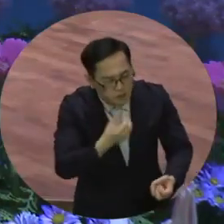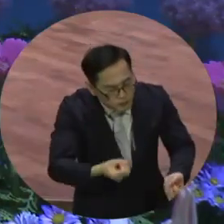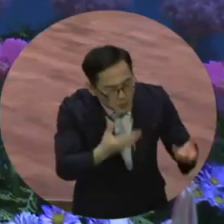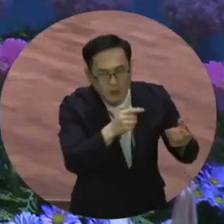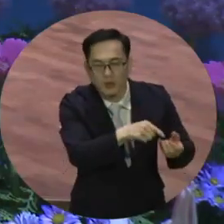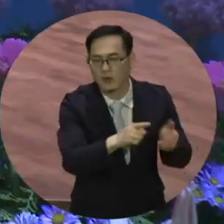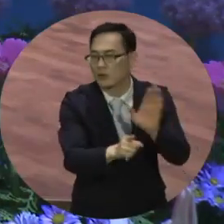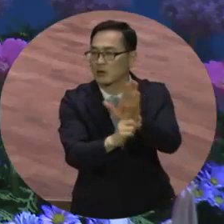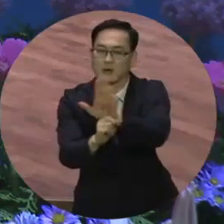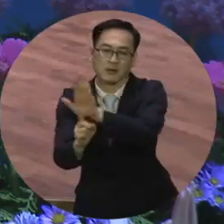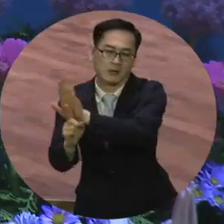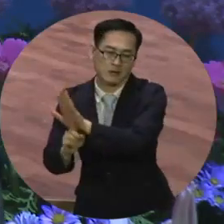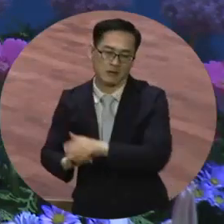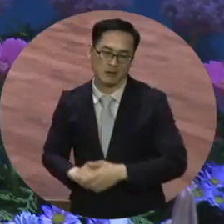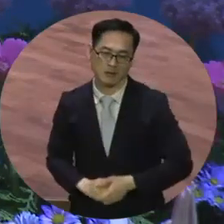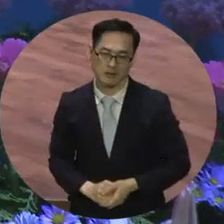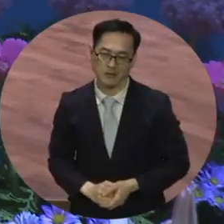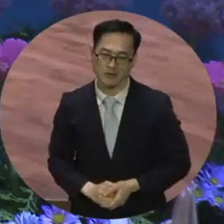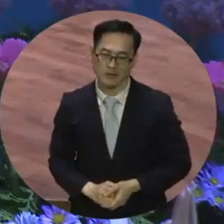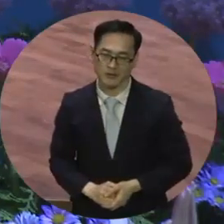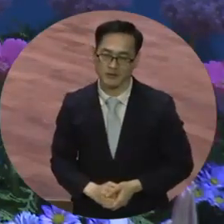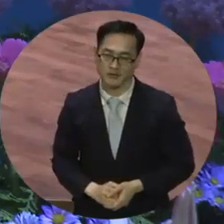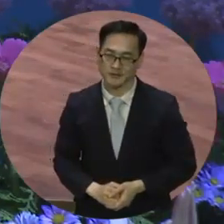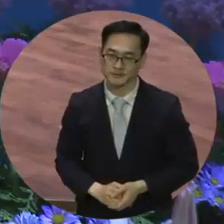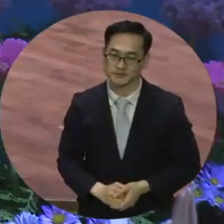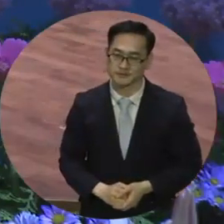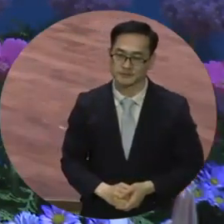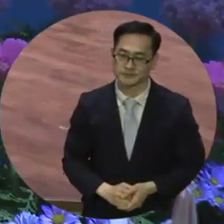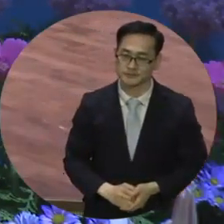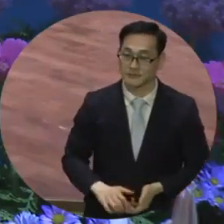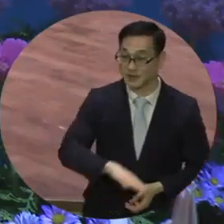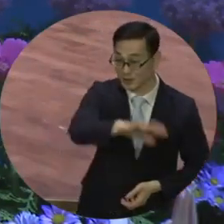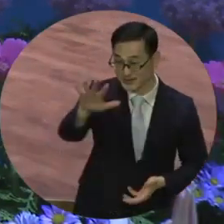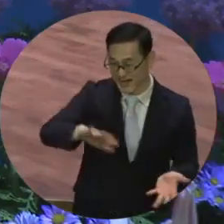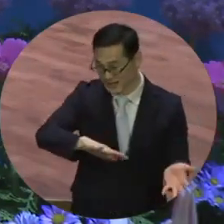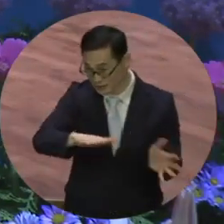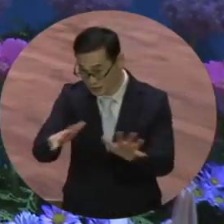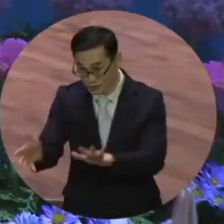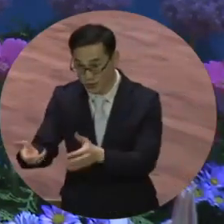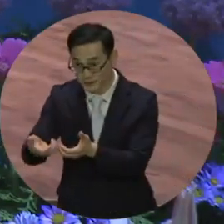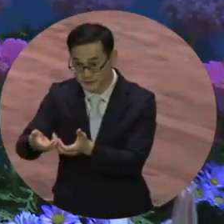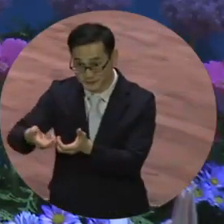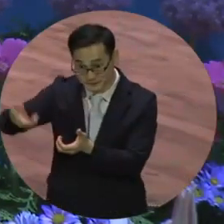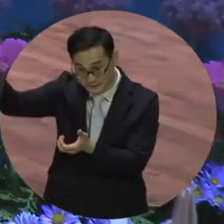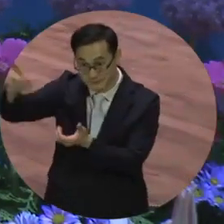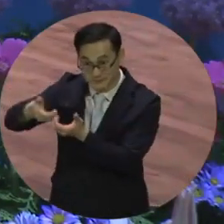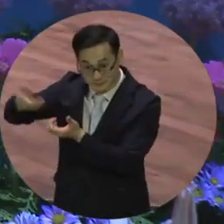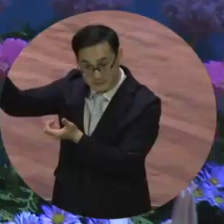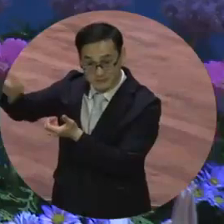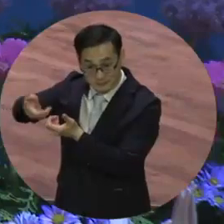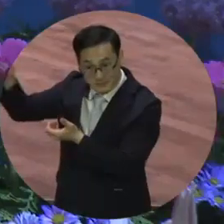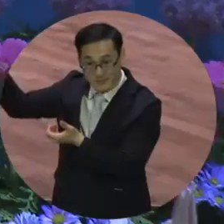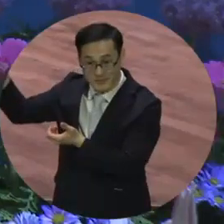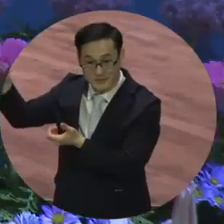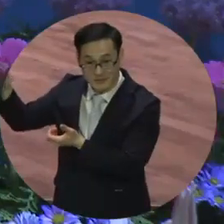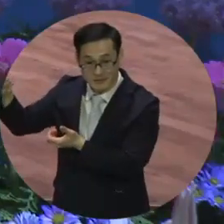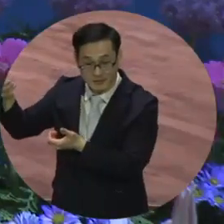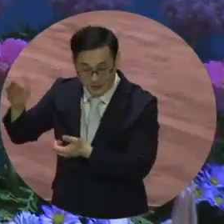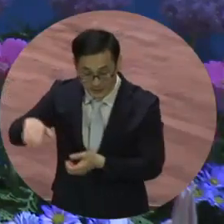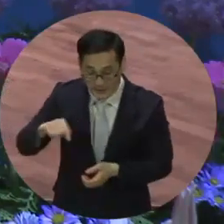헌신의 모델. 여러분이 우리가 세상을 다 떠나고 나면 이 교회를 통해서 일어나는 역사를